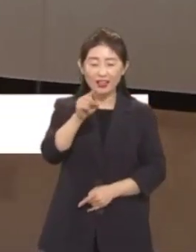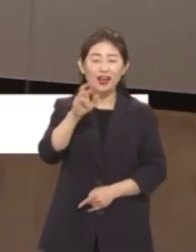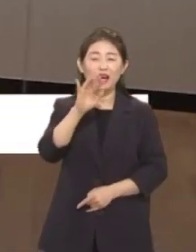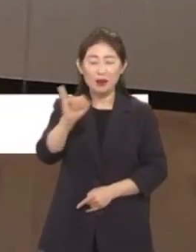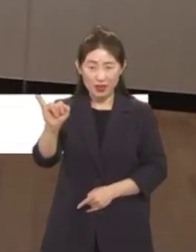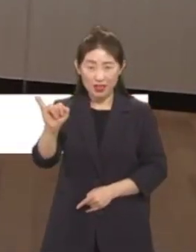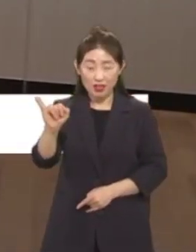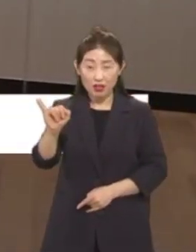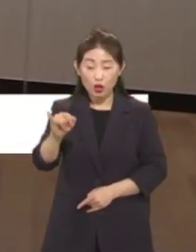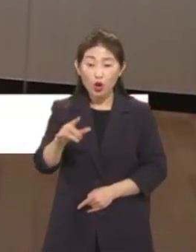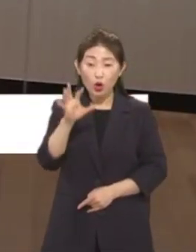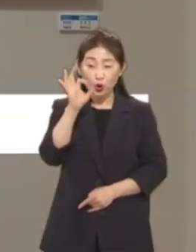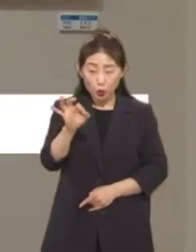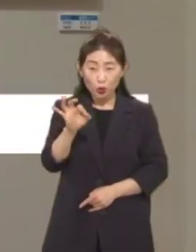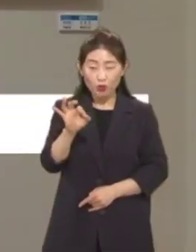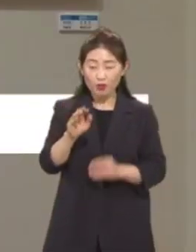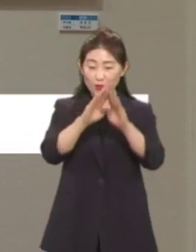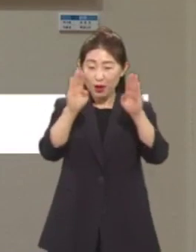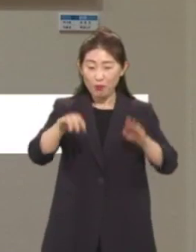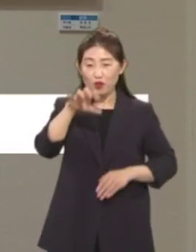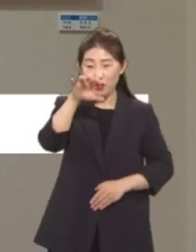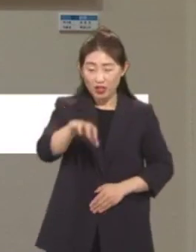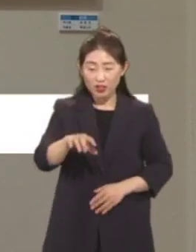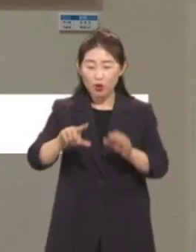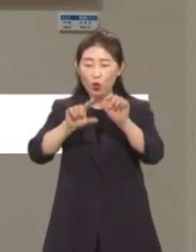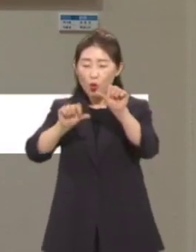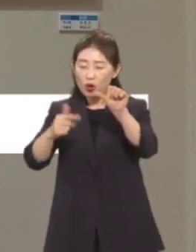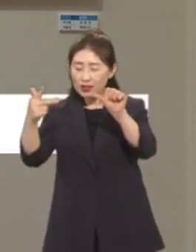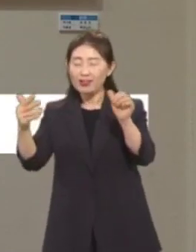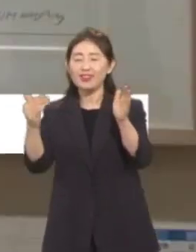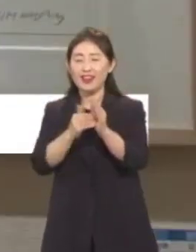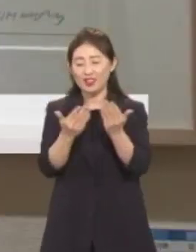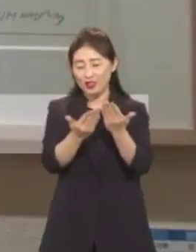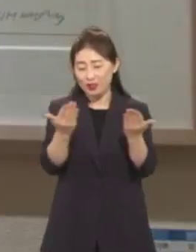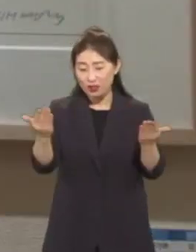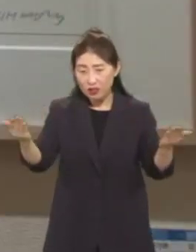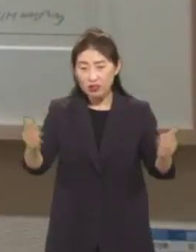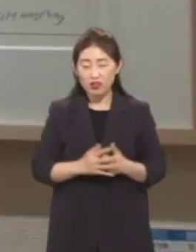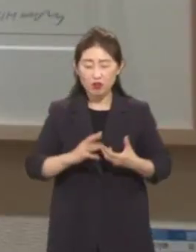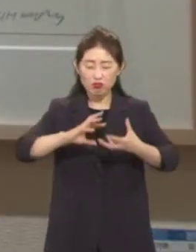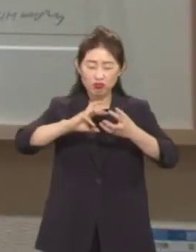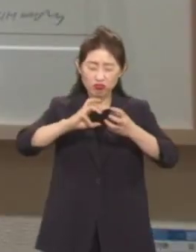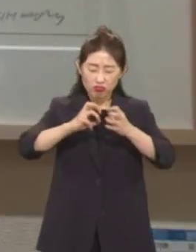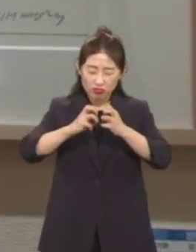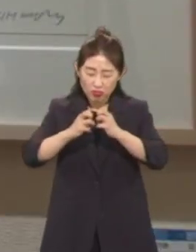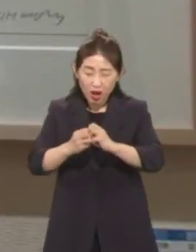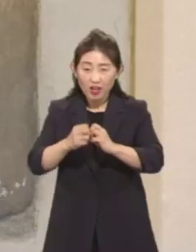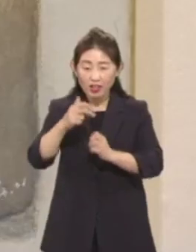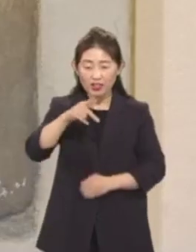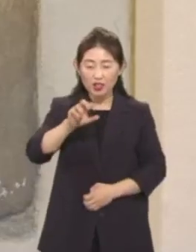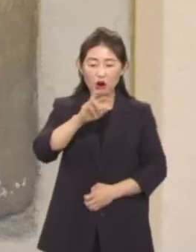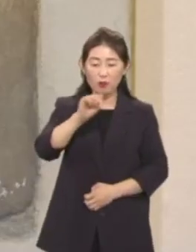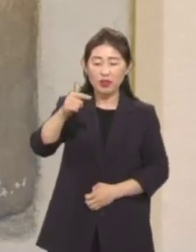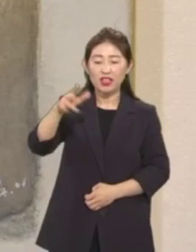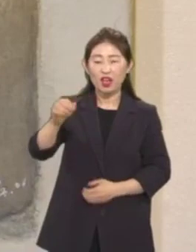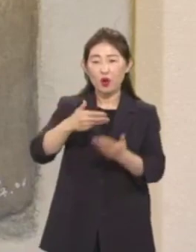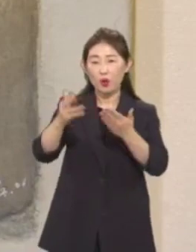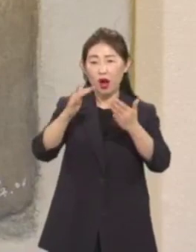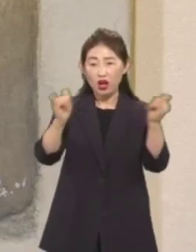조폐공사 화폐박물관 특별전시실에서 다음 달 7일까지 열립니다. 근육이 점점 위축돼가는 정미경 작가는